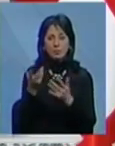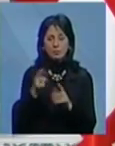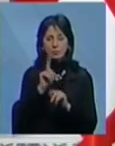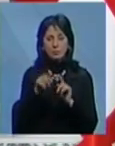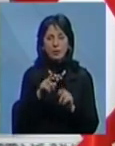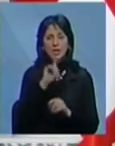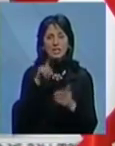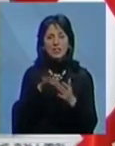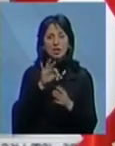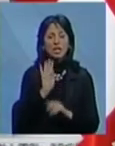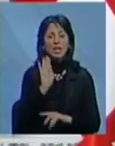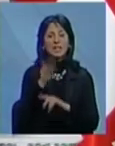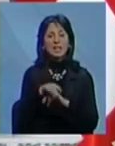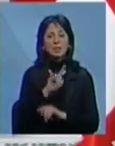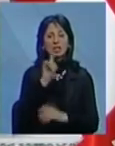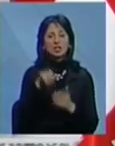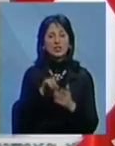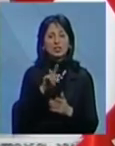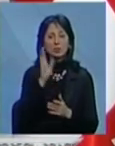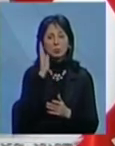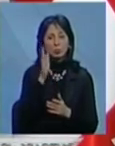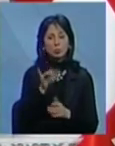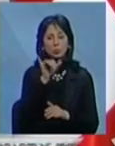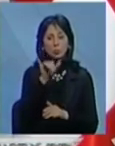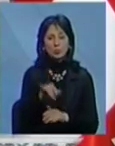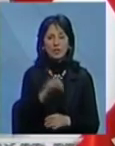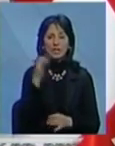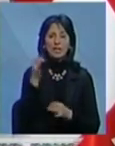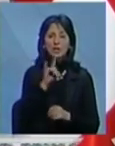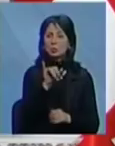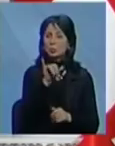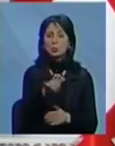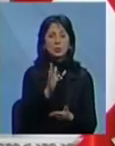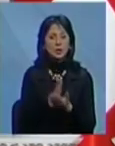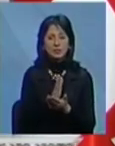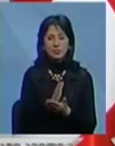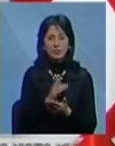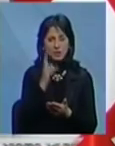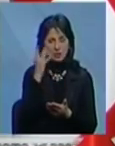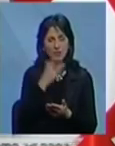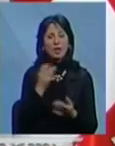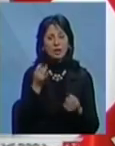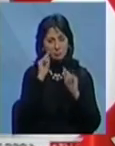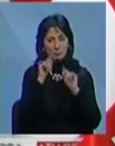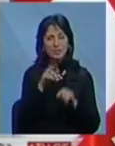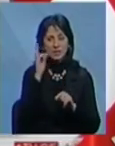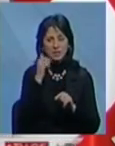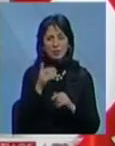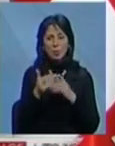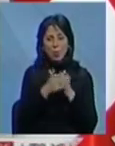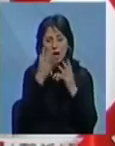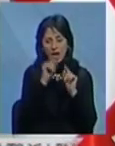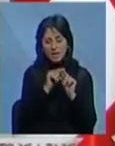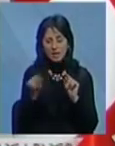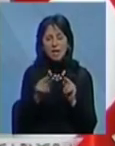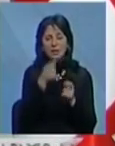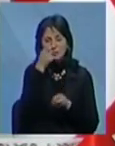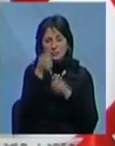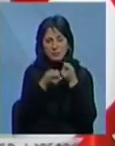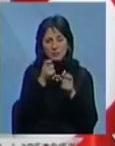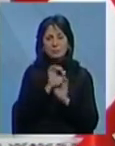აღნიშნულ საკითხთან დაკავშირებით დამატებითი კითხვები რაც კი გაგაჩნიათ და ინტერესის სფერო გასაგებია საკმაოდ დიდია, უახლოესი დღეების